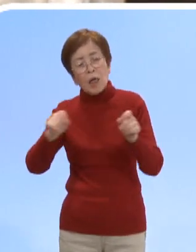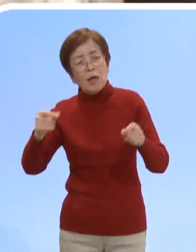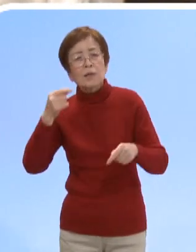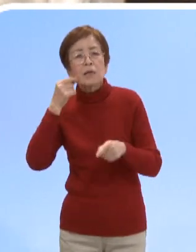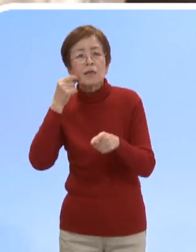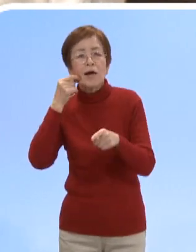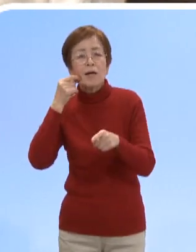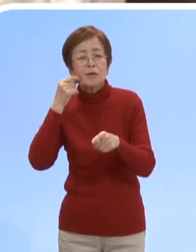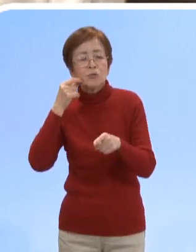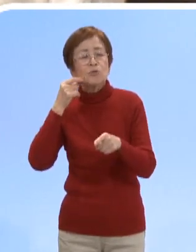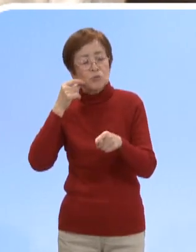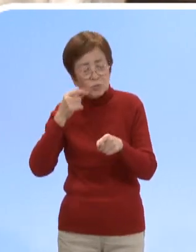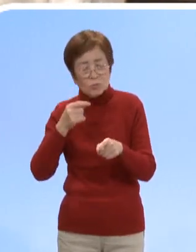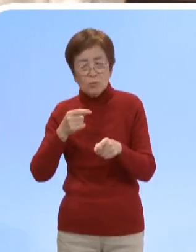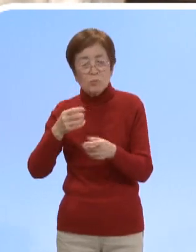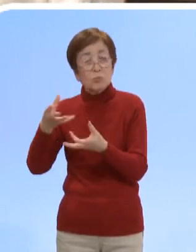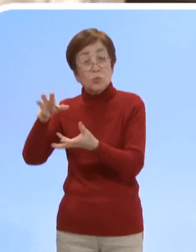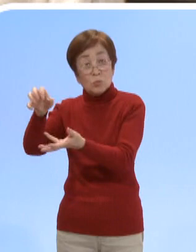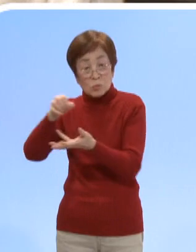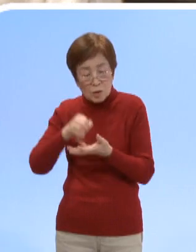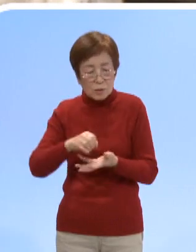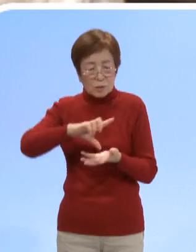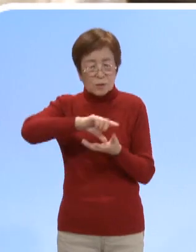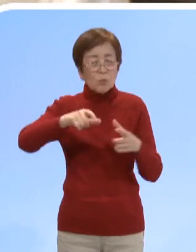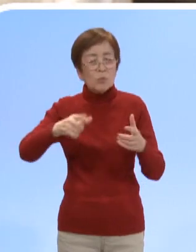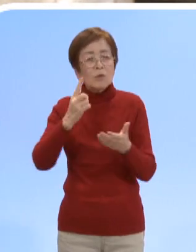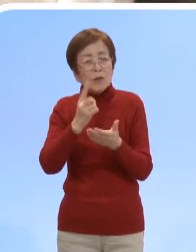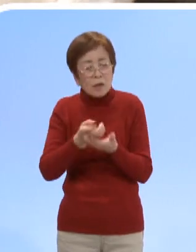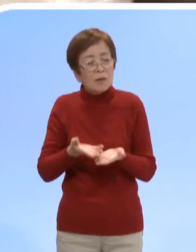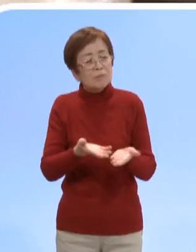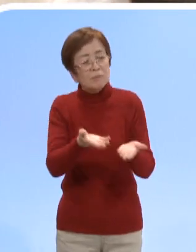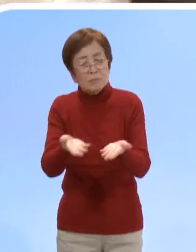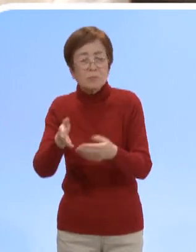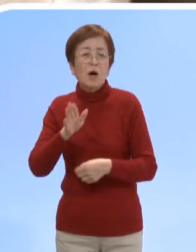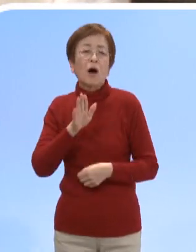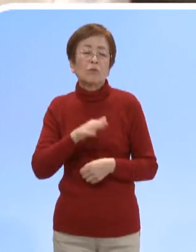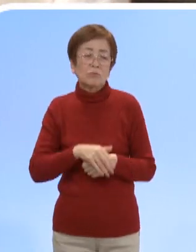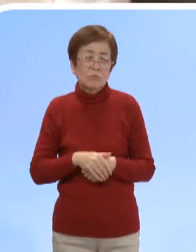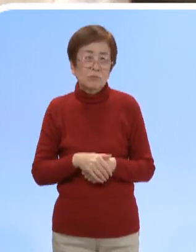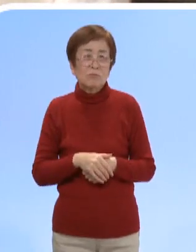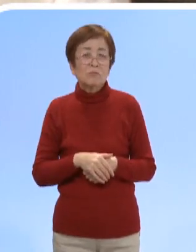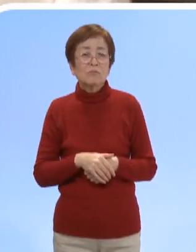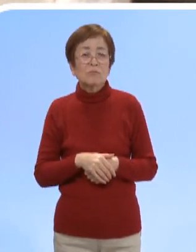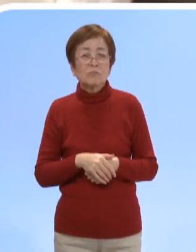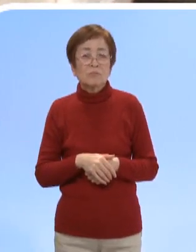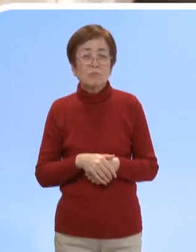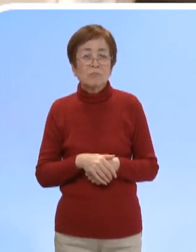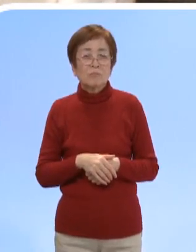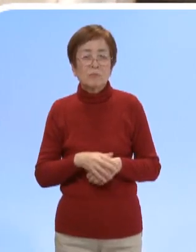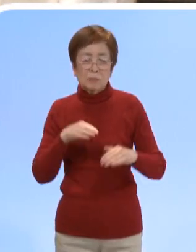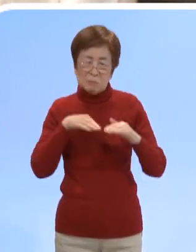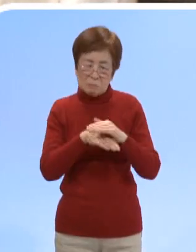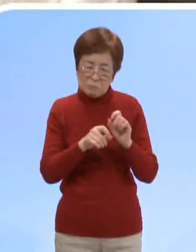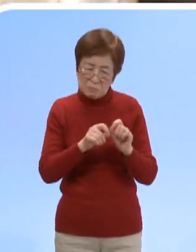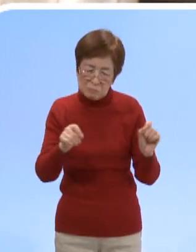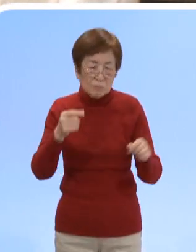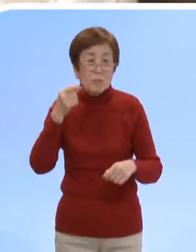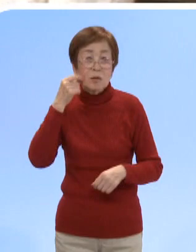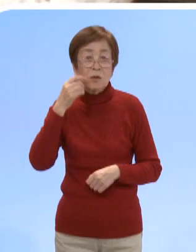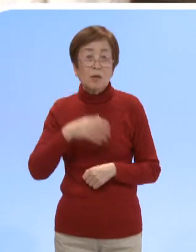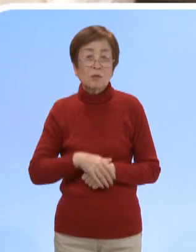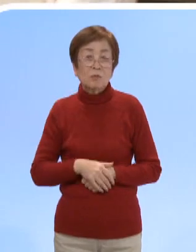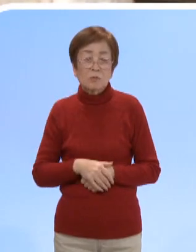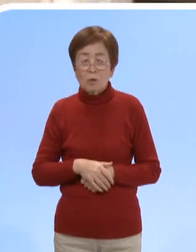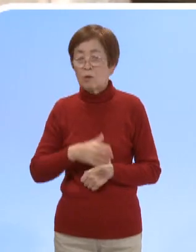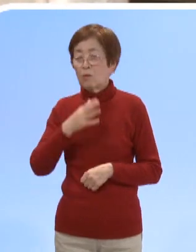ことで、あの豚屋さんも地元、本当の地元ですぐお出しになるとこしかあんまりお出しにならないみたいです。 あ、だから、はい、じゃあこれは